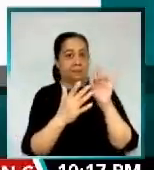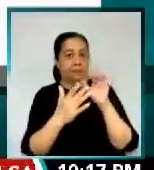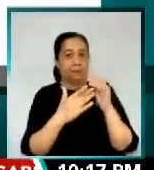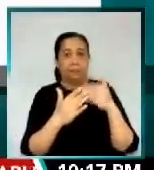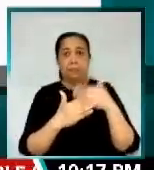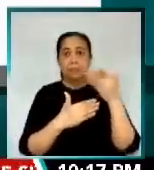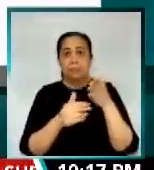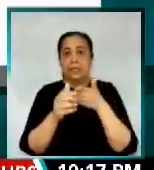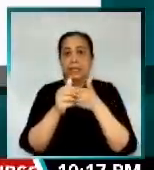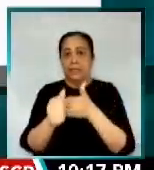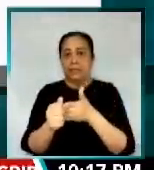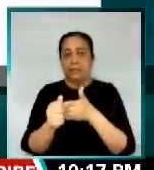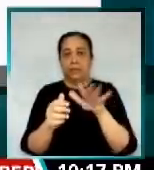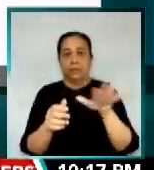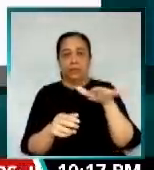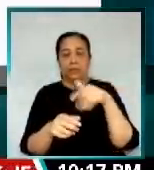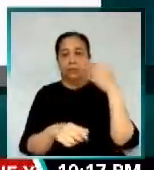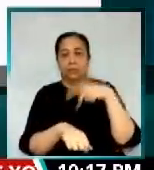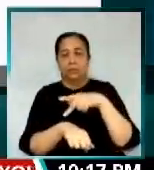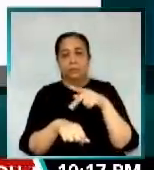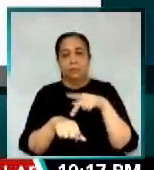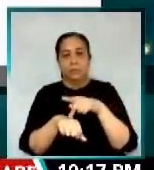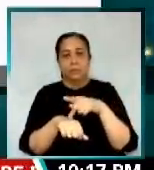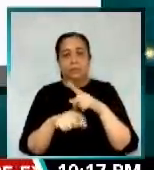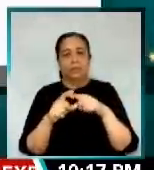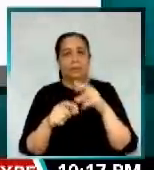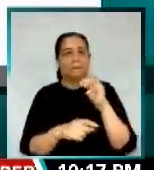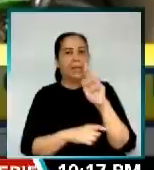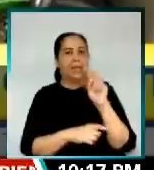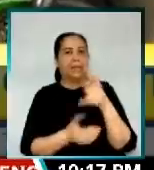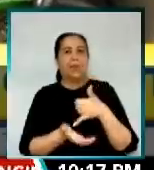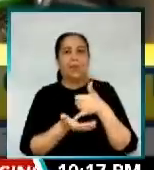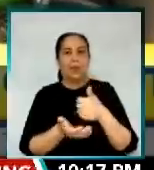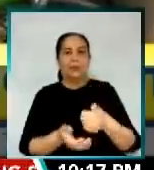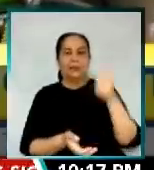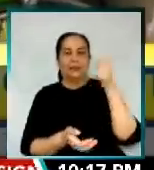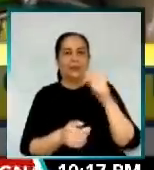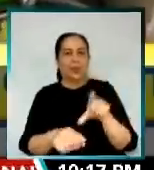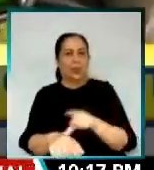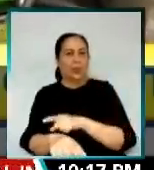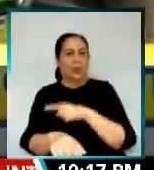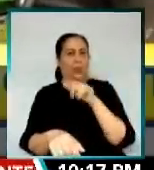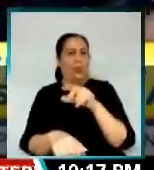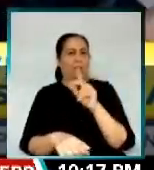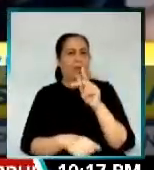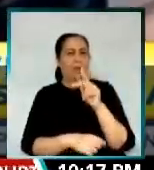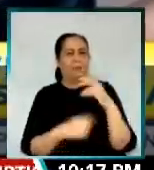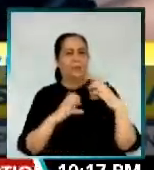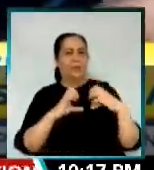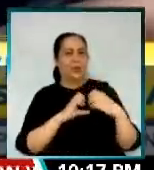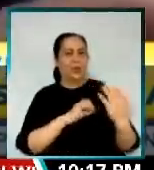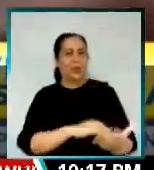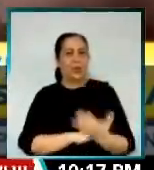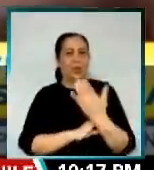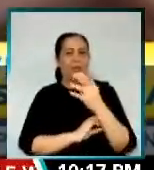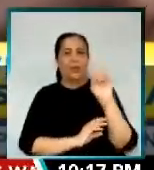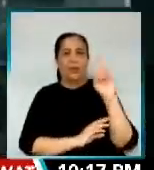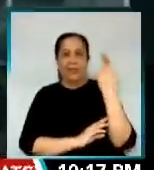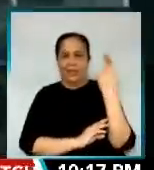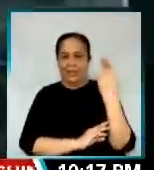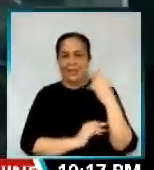ng bansa. Merit Award naman ang napanalunan ng longest-running Kapuso morning show na unang hirit para